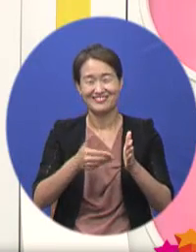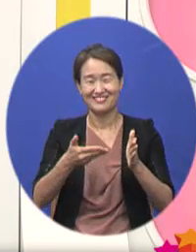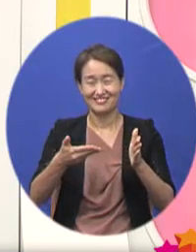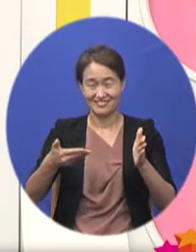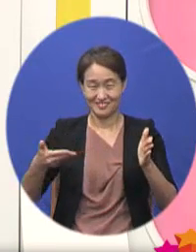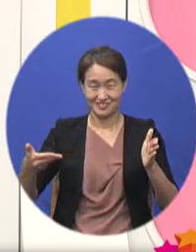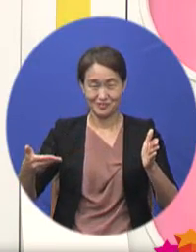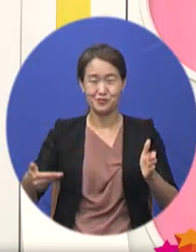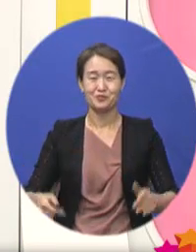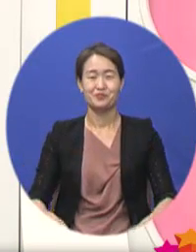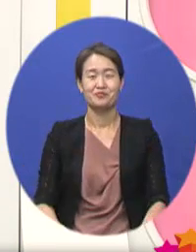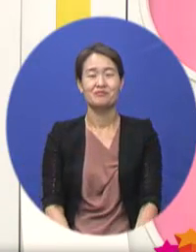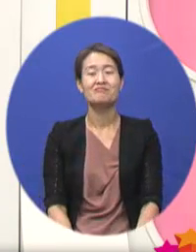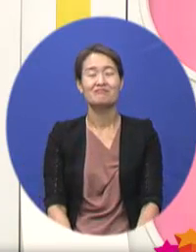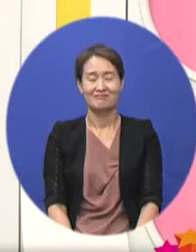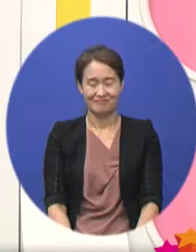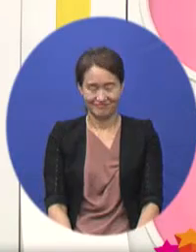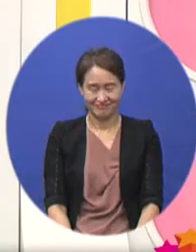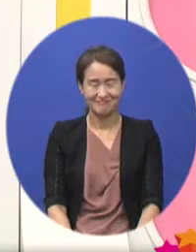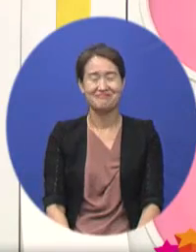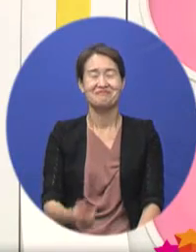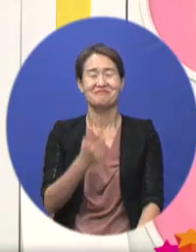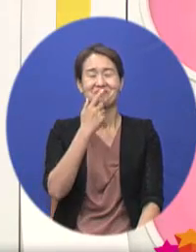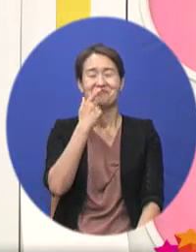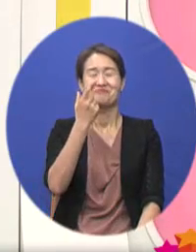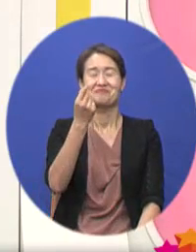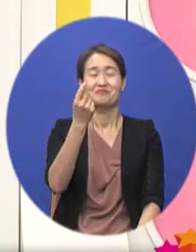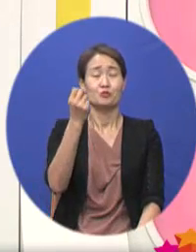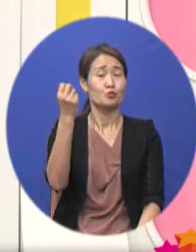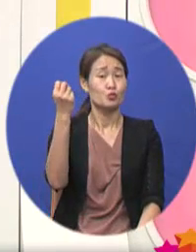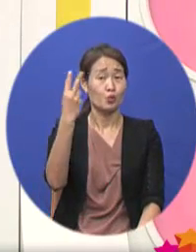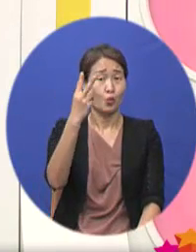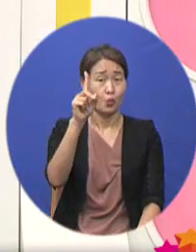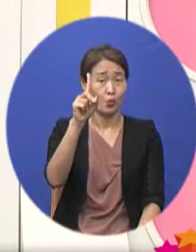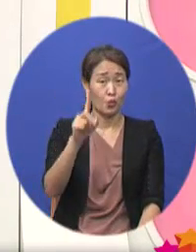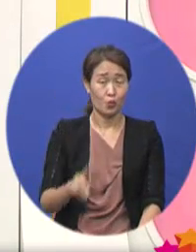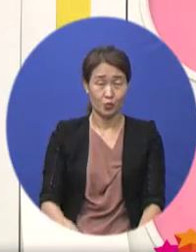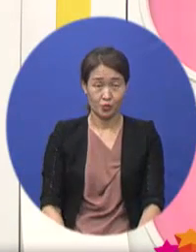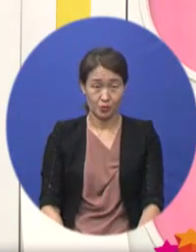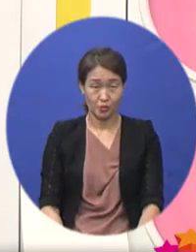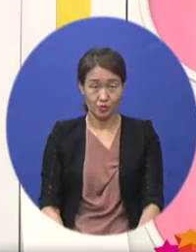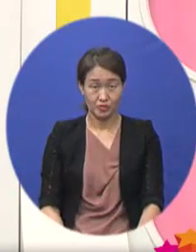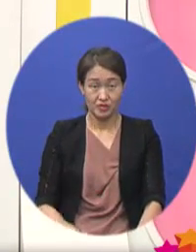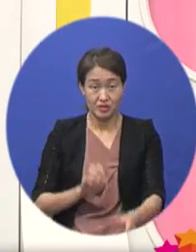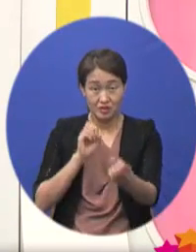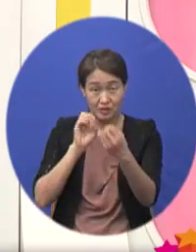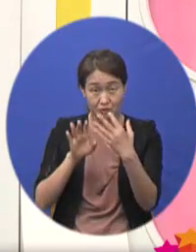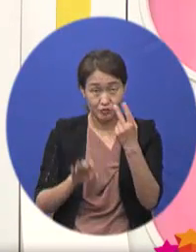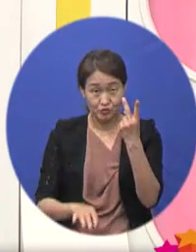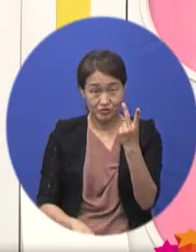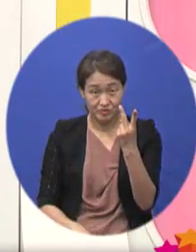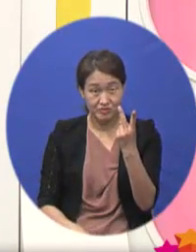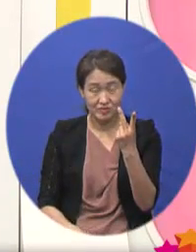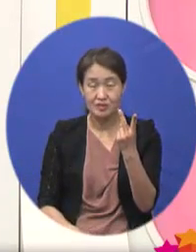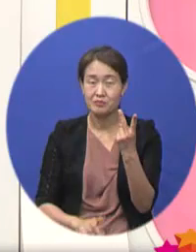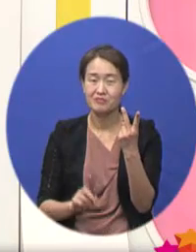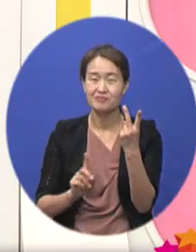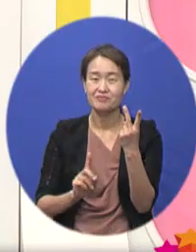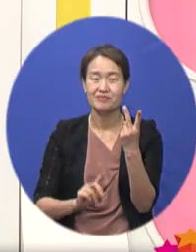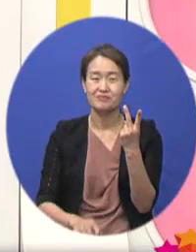세월이. 맞죠? 세월이. 네, 왜요? 또 있어. 또 있어요? 네. 아, 정답 두 개요? 왜? 어,